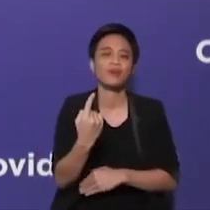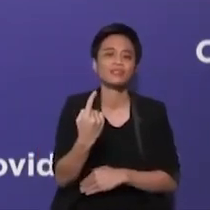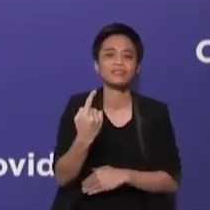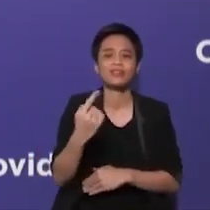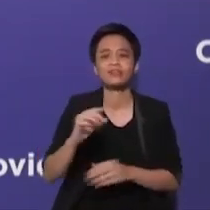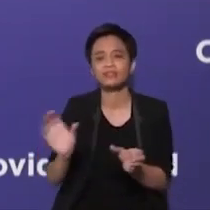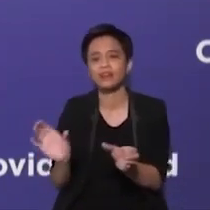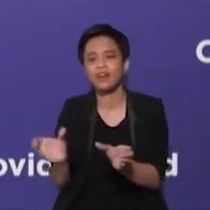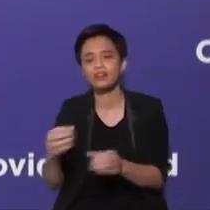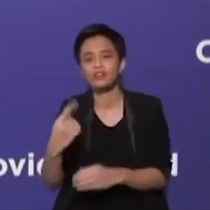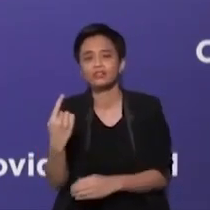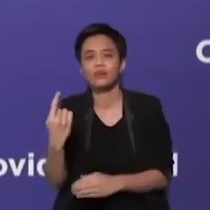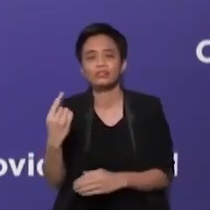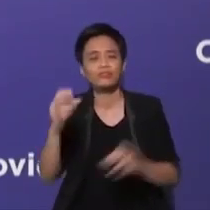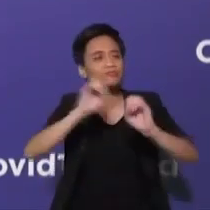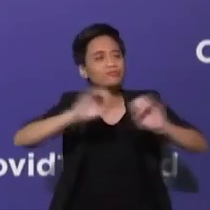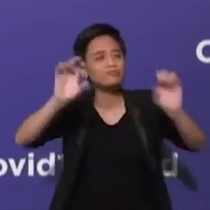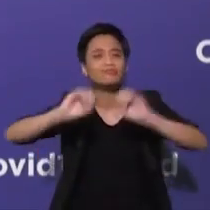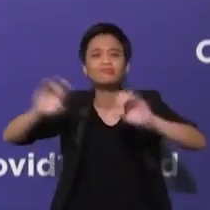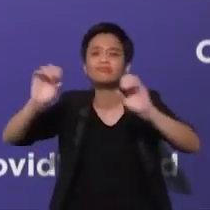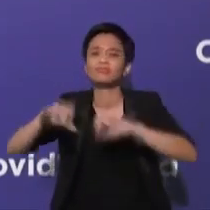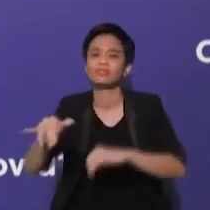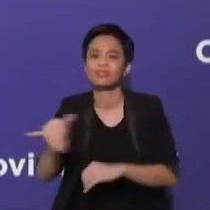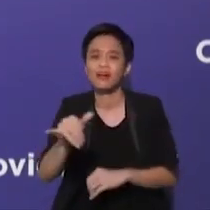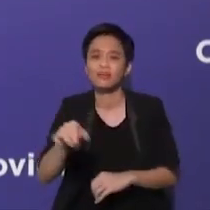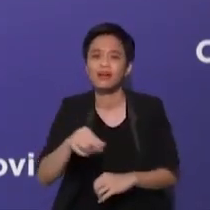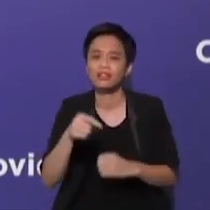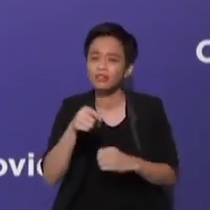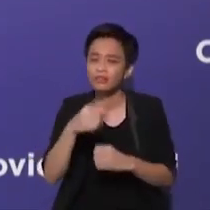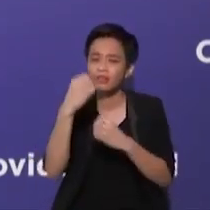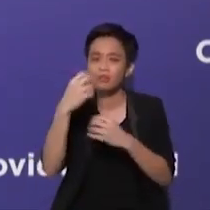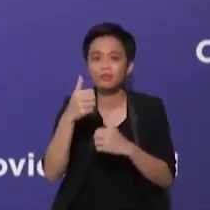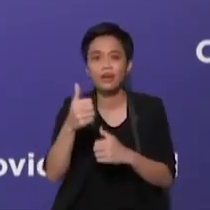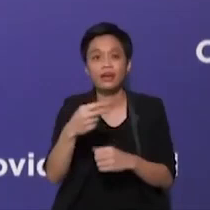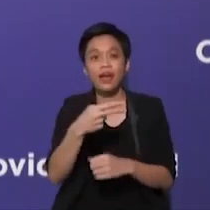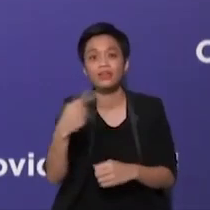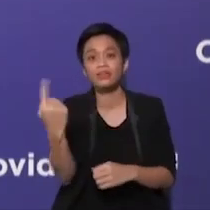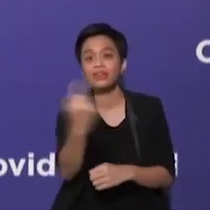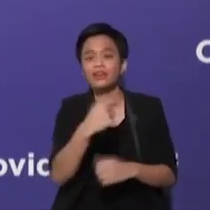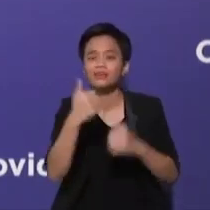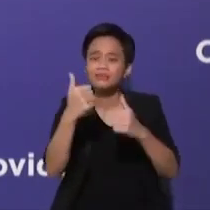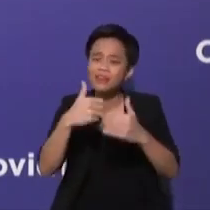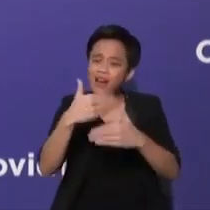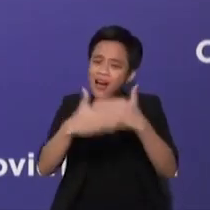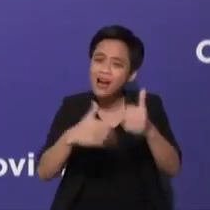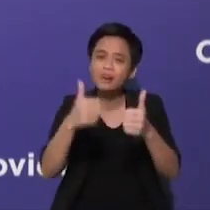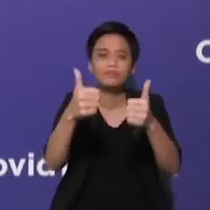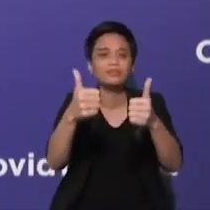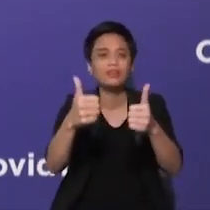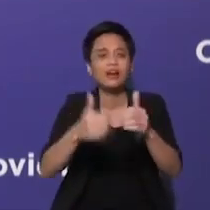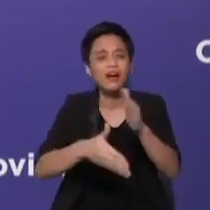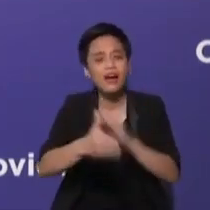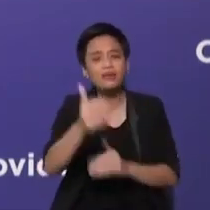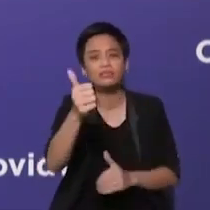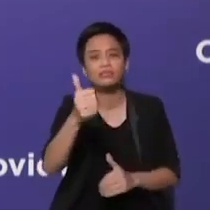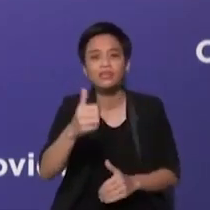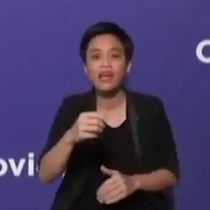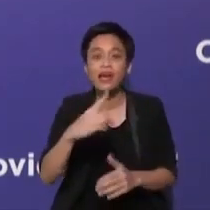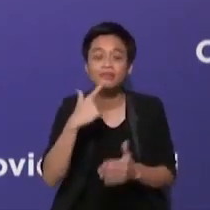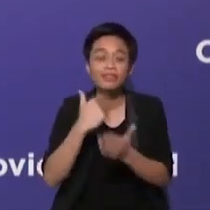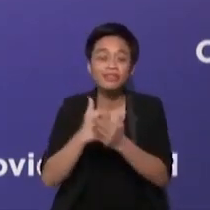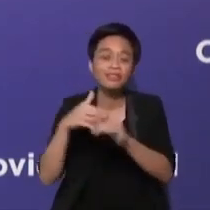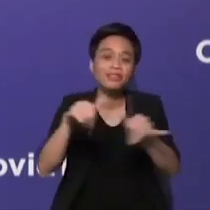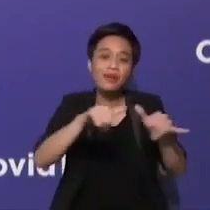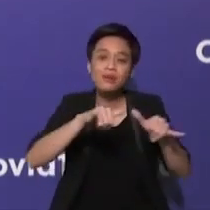oleh karena itu kita pasti bisa melakukan ini kita yakin bahwa kita bisa melakukan ini dengan kebersamaan